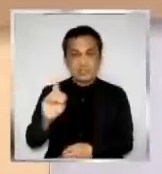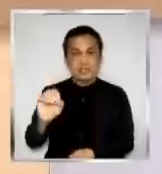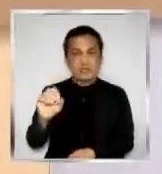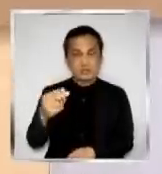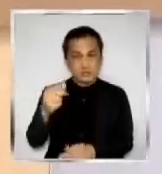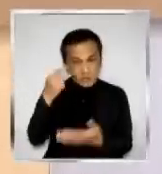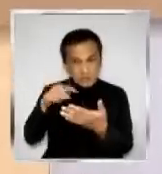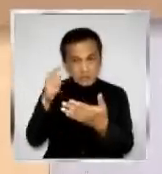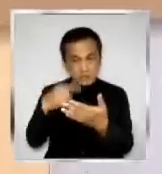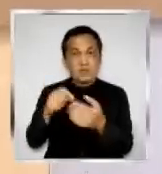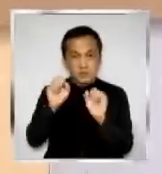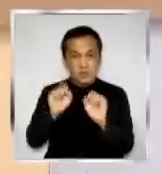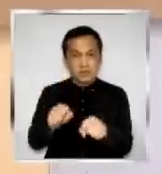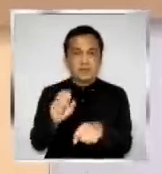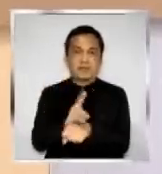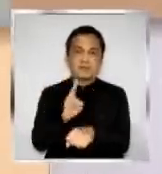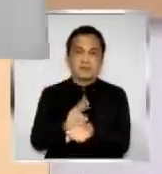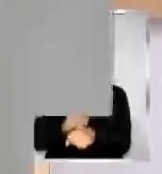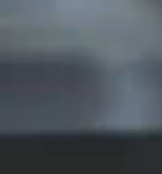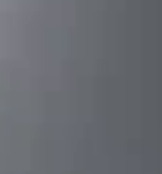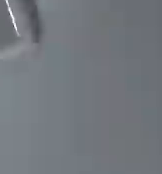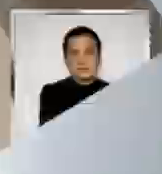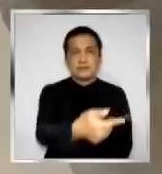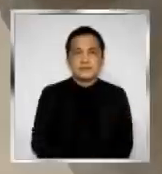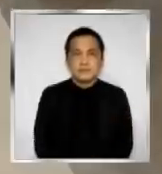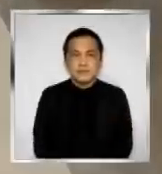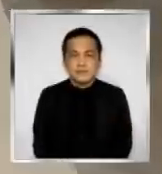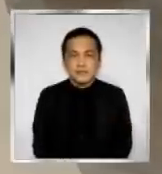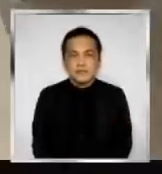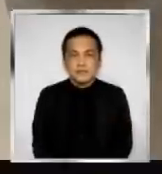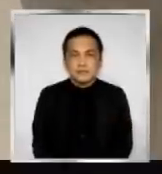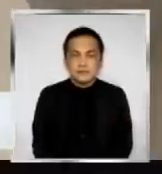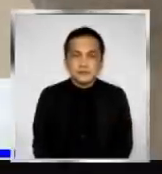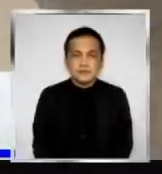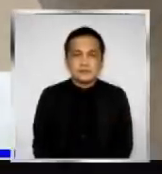magagamit pa. Nakatutok si Leigh Alvin.